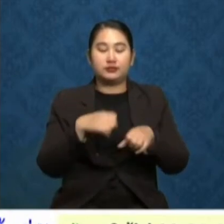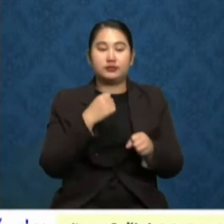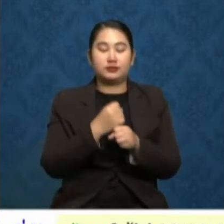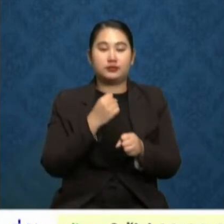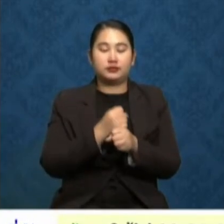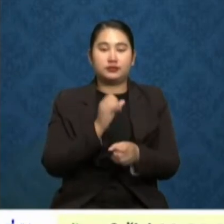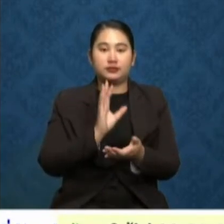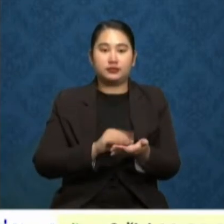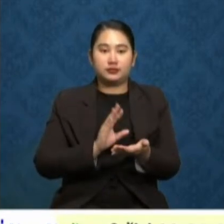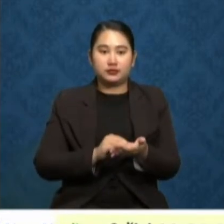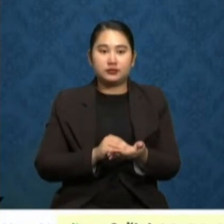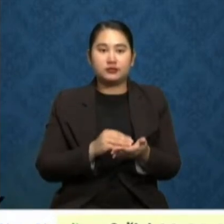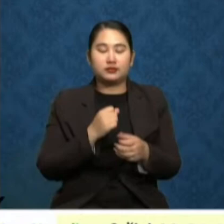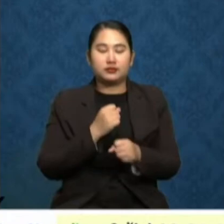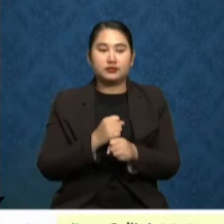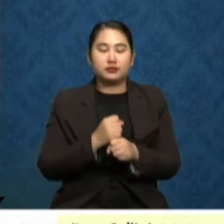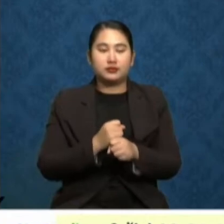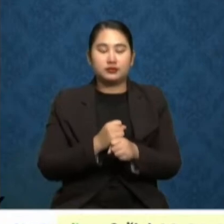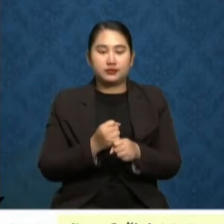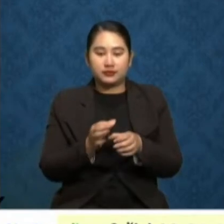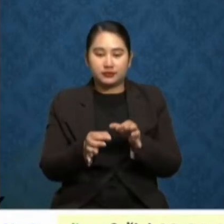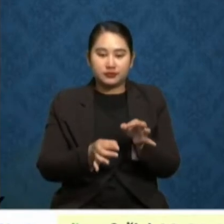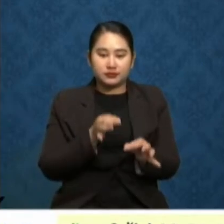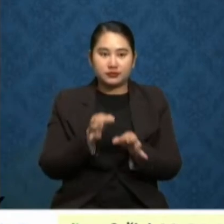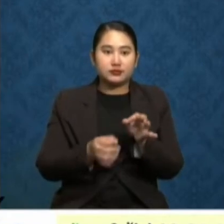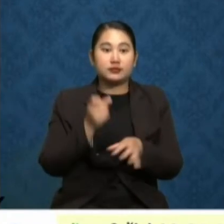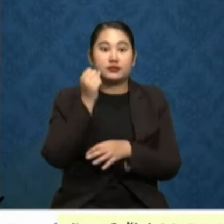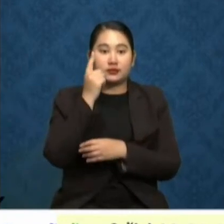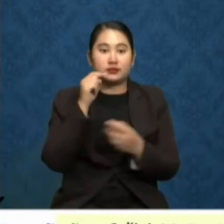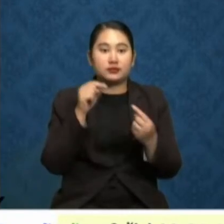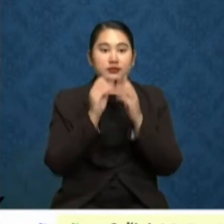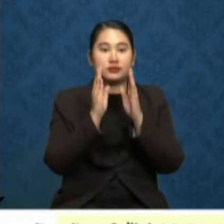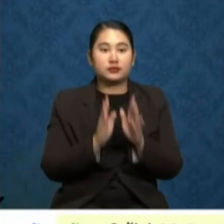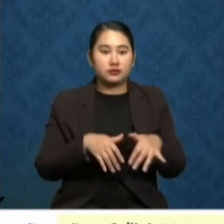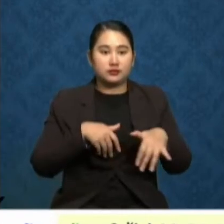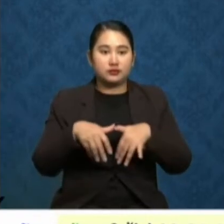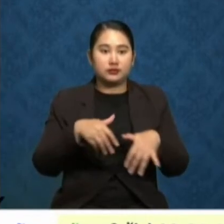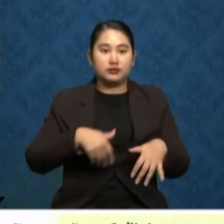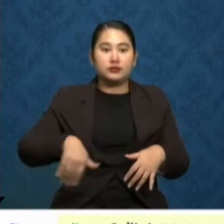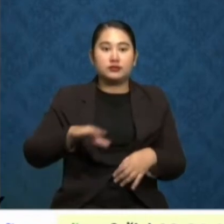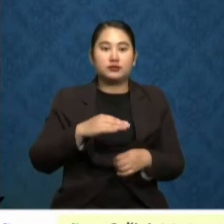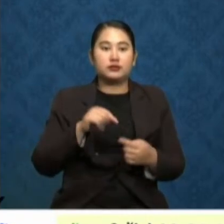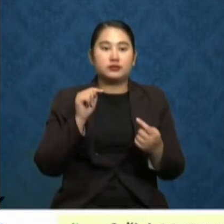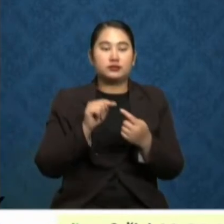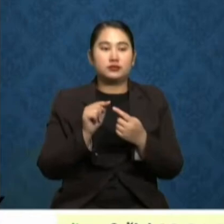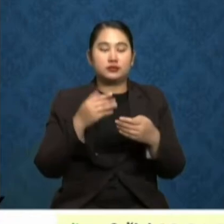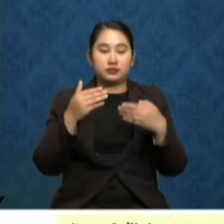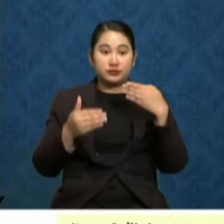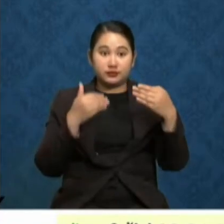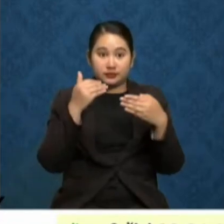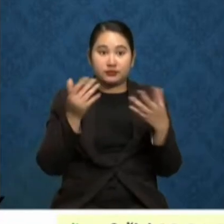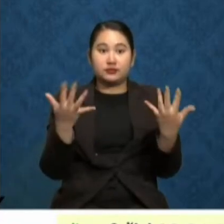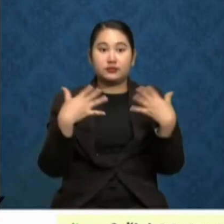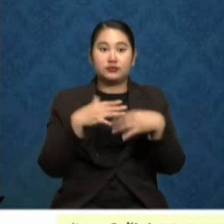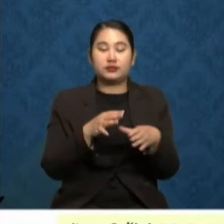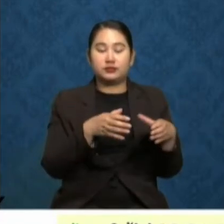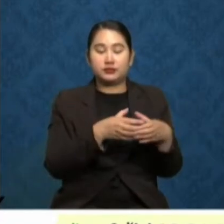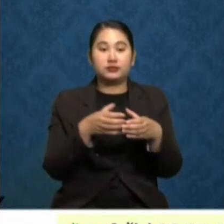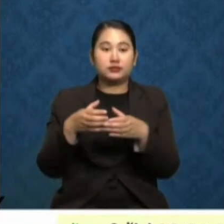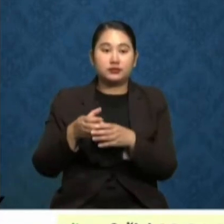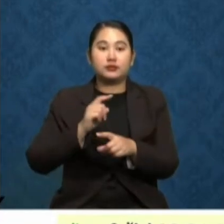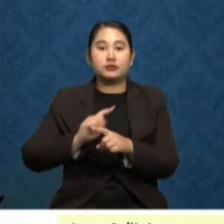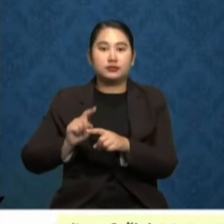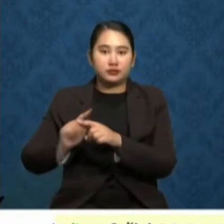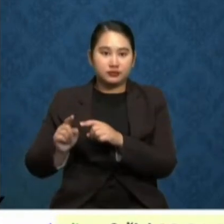ดทำข้อมูลแล้วกทำควเข้ใจกับพี่น้องประจาศนครัผ่านกิจจรมการมีส่นร่วมใทกภาคสถน